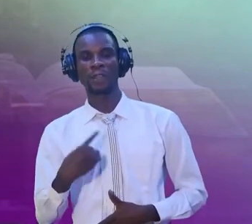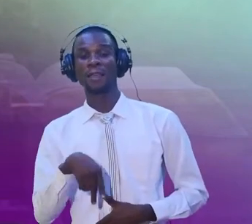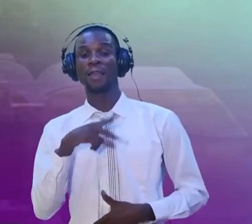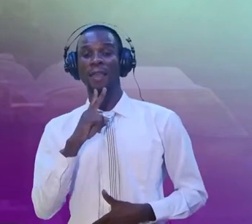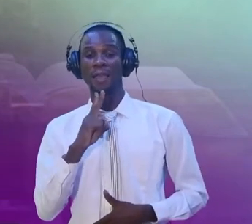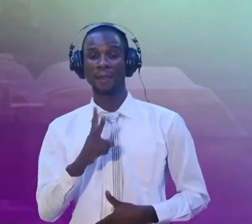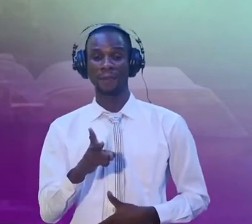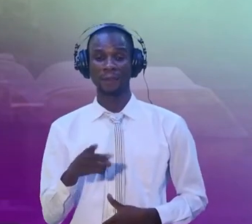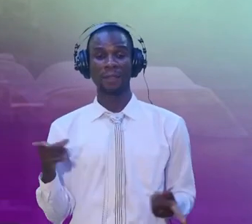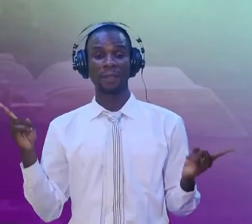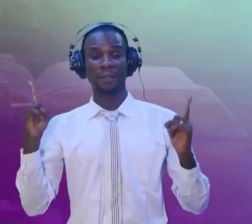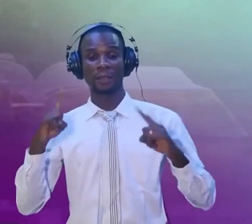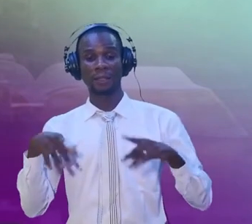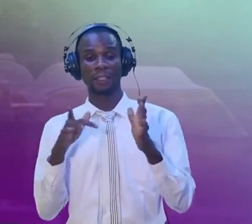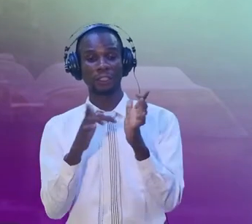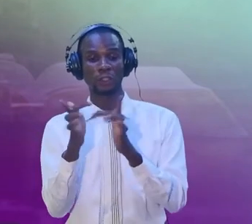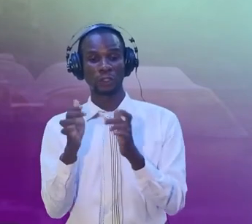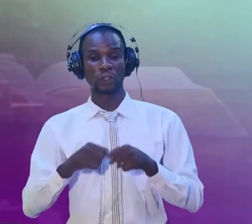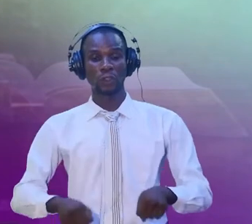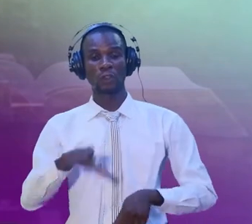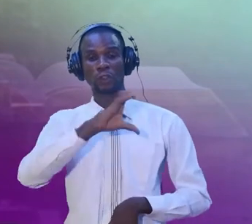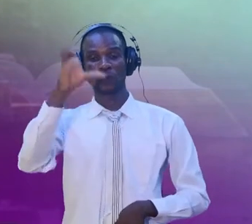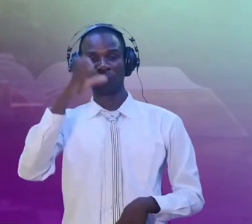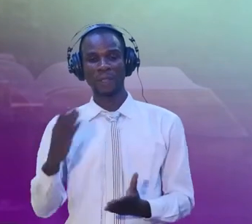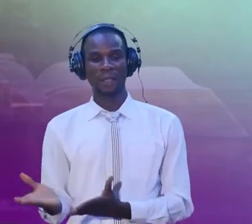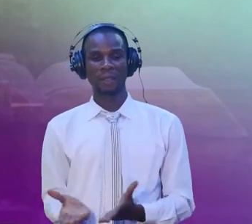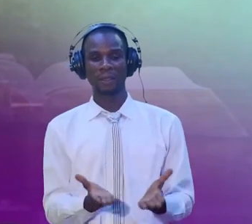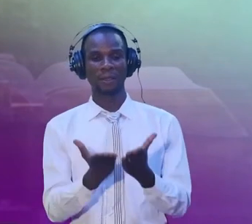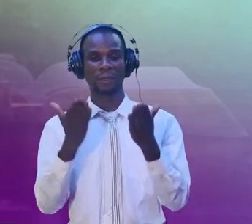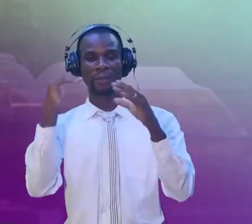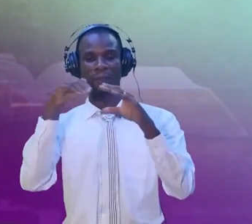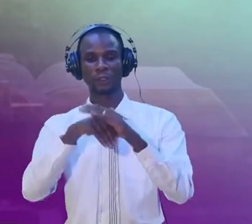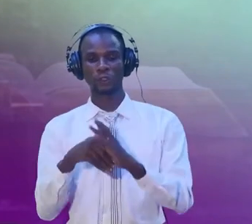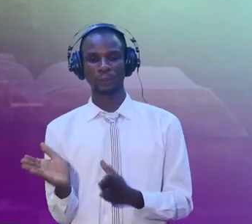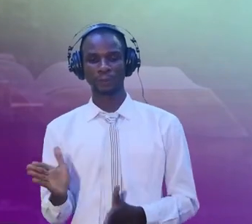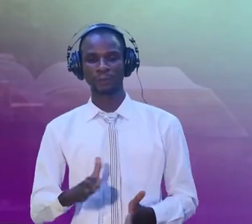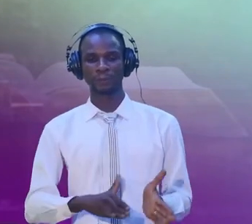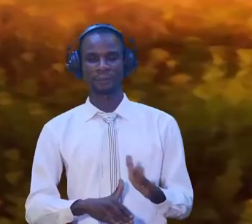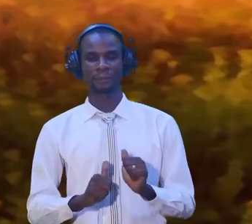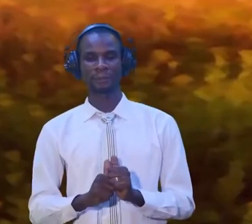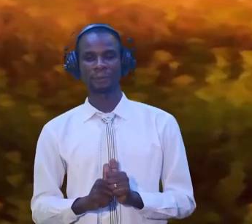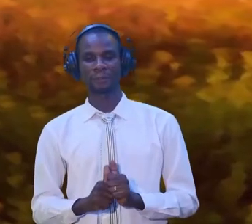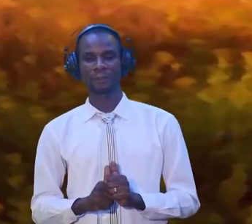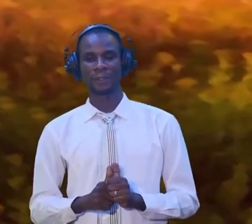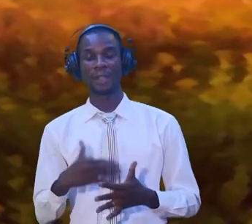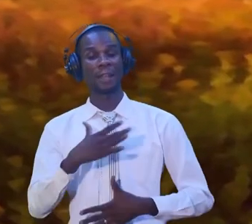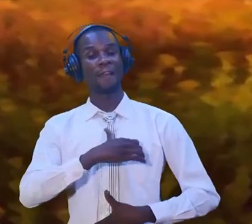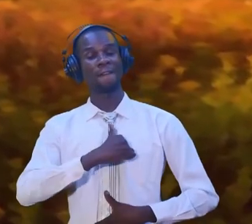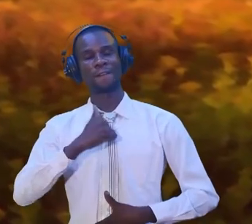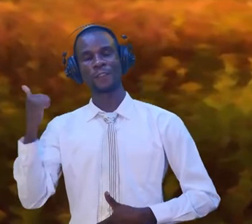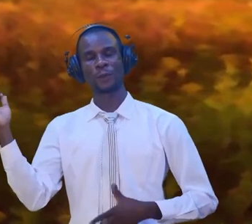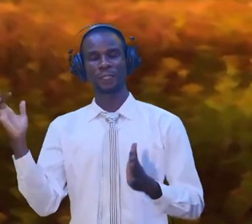Amewaharibu na amewaangamiza na ameshinda dhidi yao wakati alipokufa msalabani na